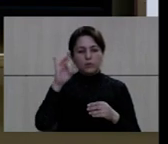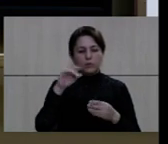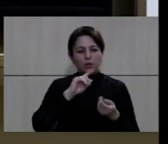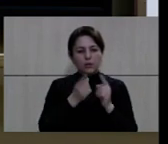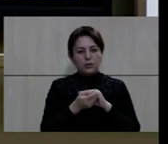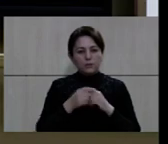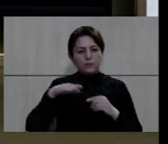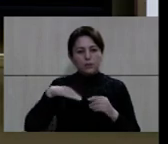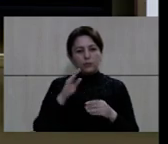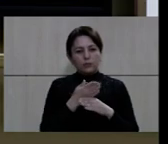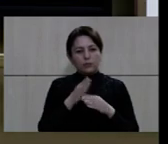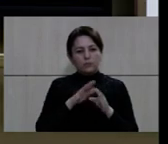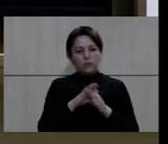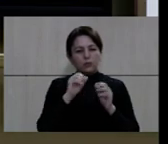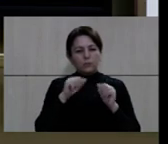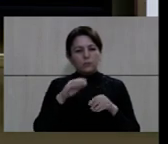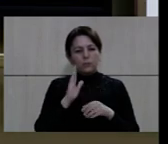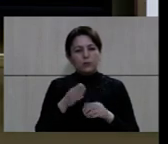bo'lishni bajarishingiz mumkin bo'ladi.